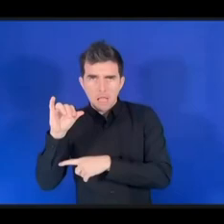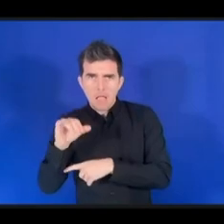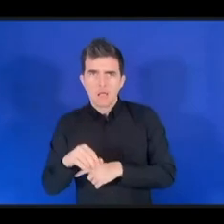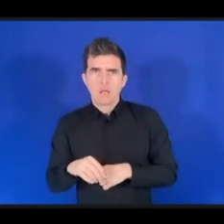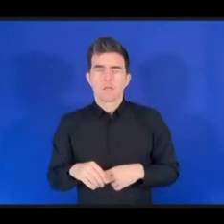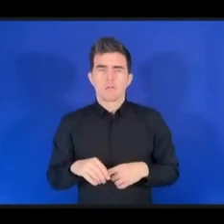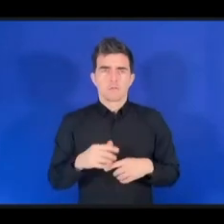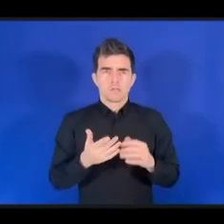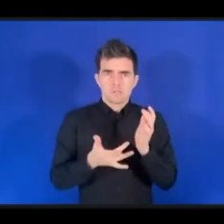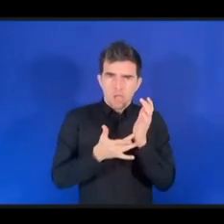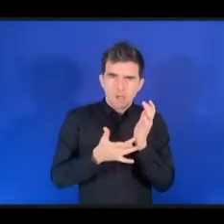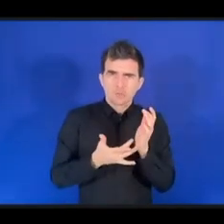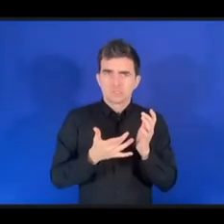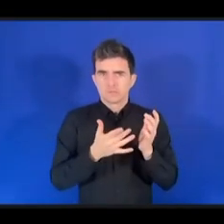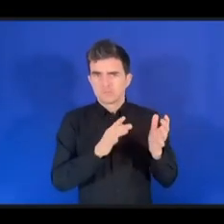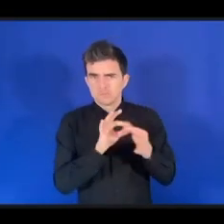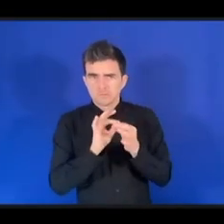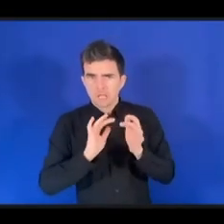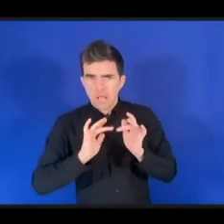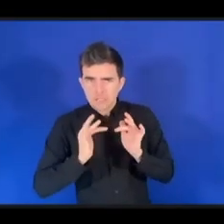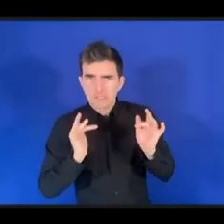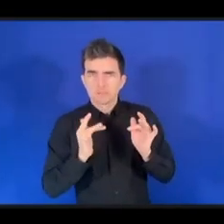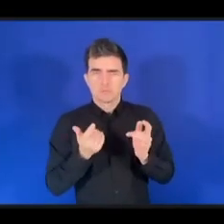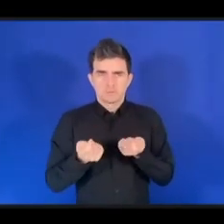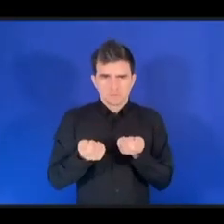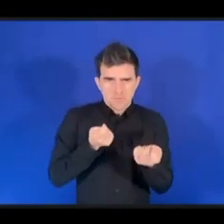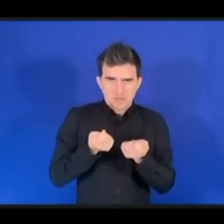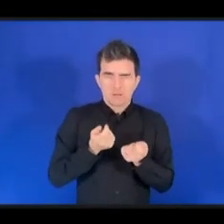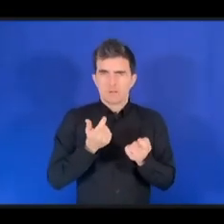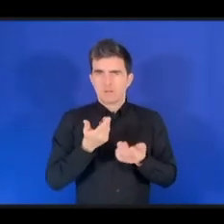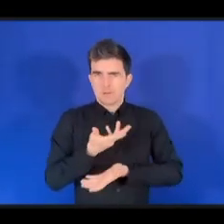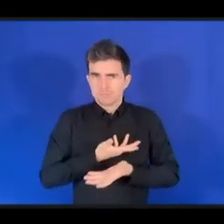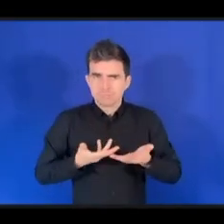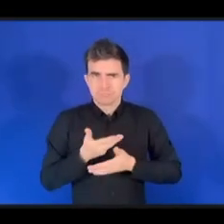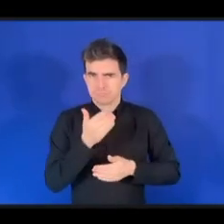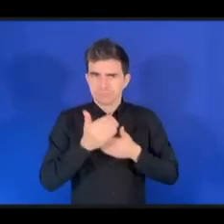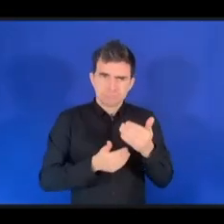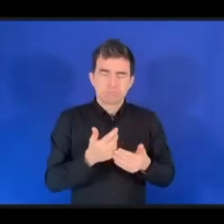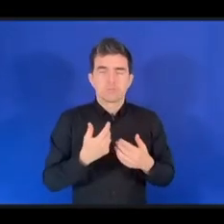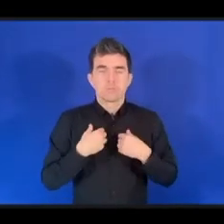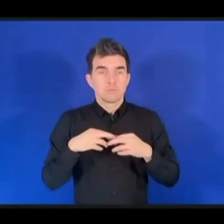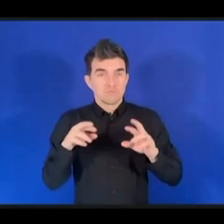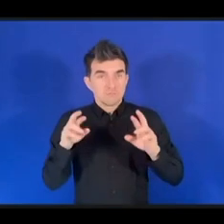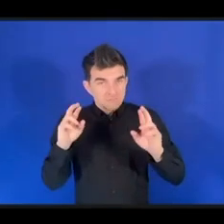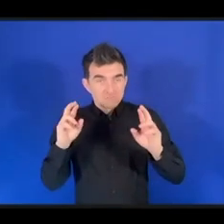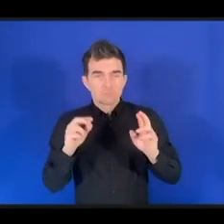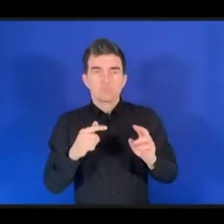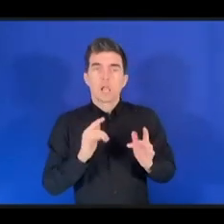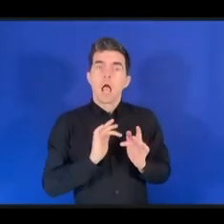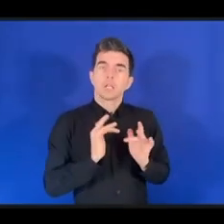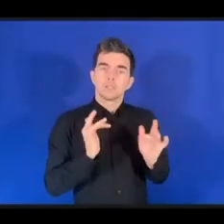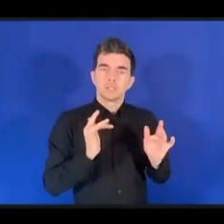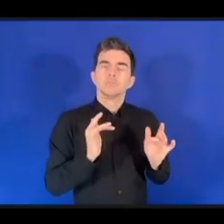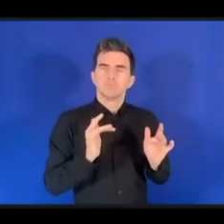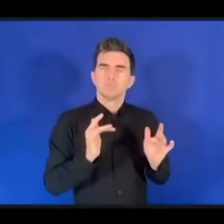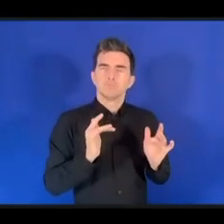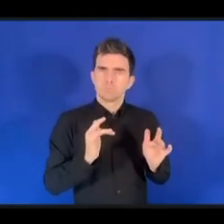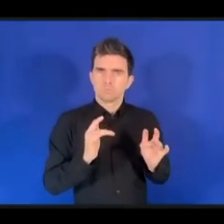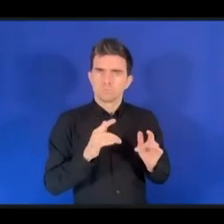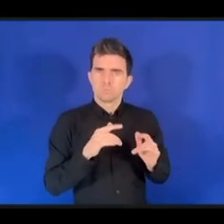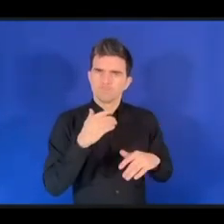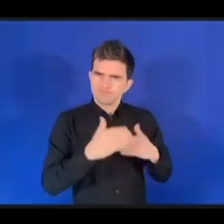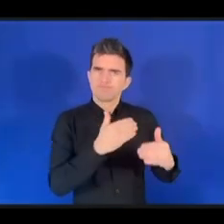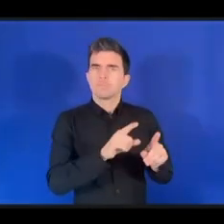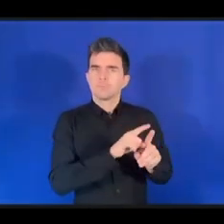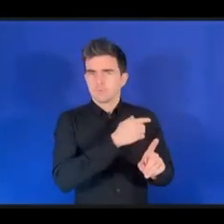了 IGF 的今年的会议呢，互联网将得以进一步的向前发展，从而助力于